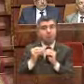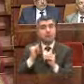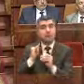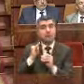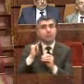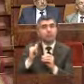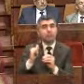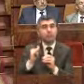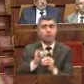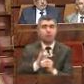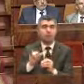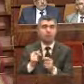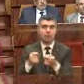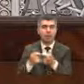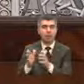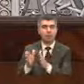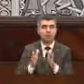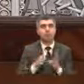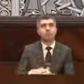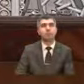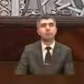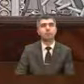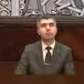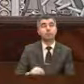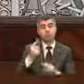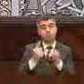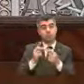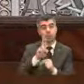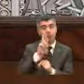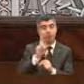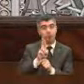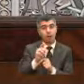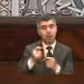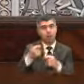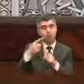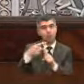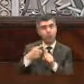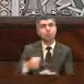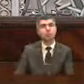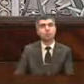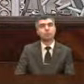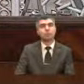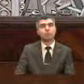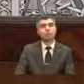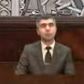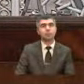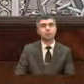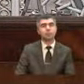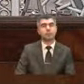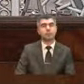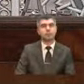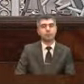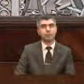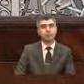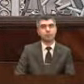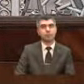باستمرار. شكرا. هل هناك من تعقيبات إضافية؟ لا يبدو.